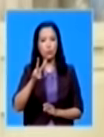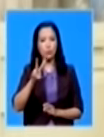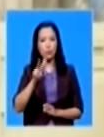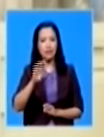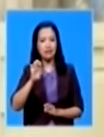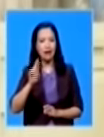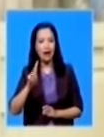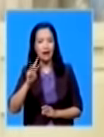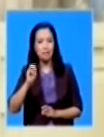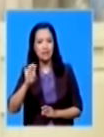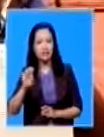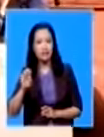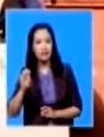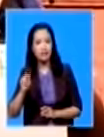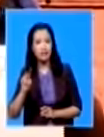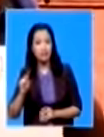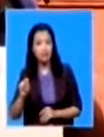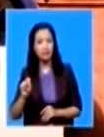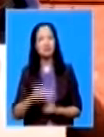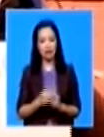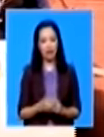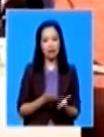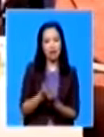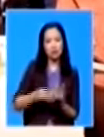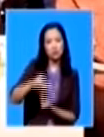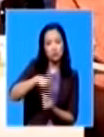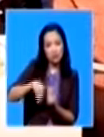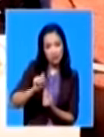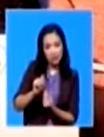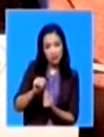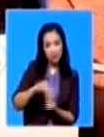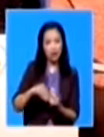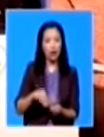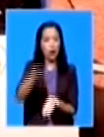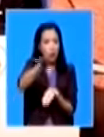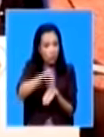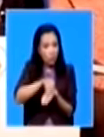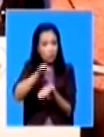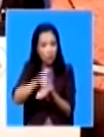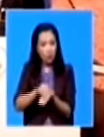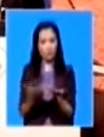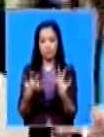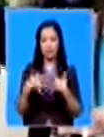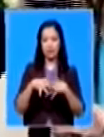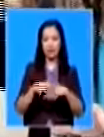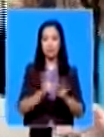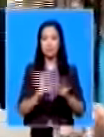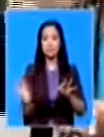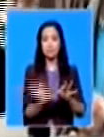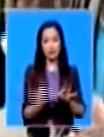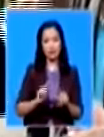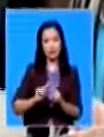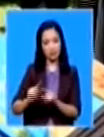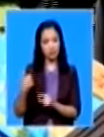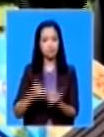มีหลายช่องทางด้วยกันไม่ว่าเรื่องธุรกิจในเรื่องของการให้ข้อมูลการประสานรายละเอียดต่างๆมีหมดค